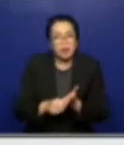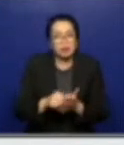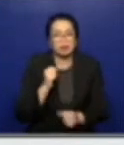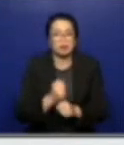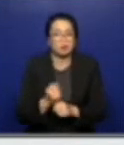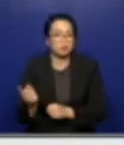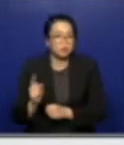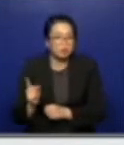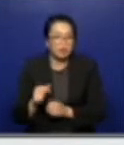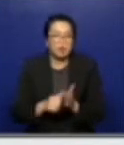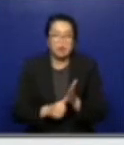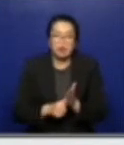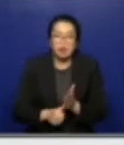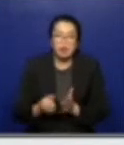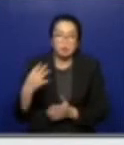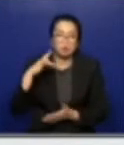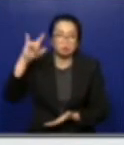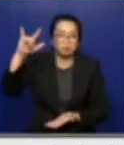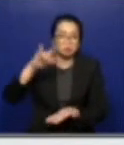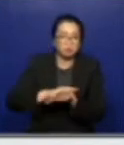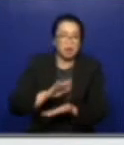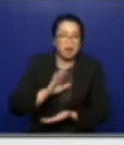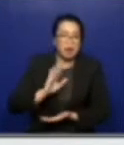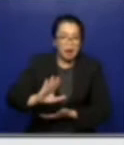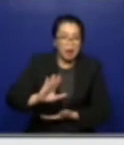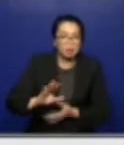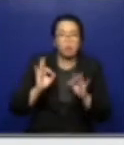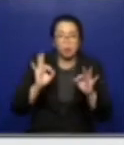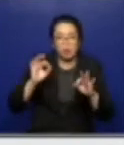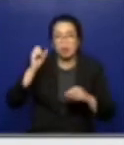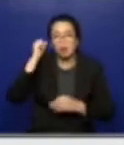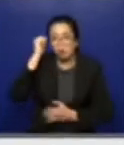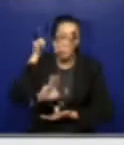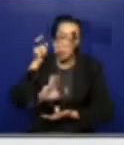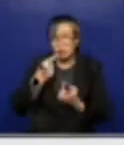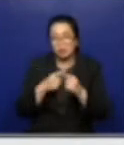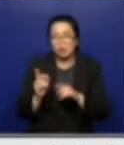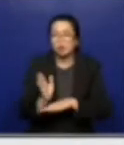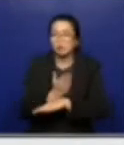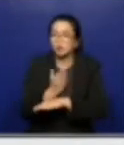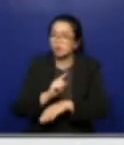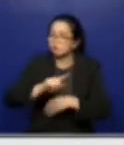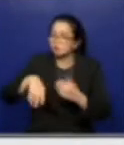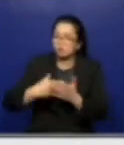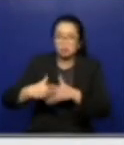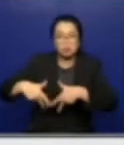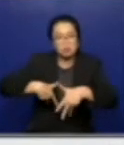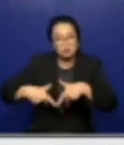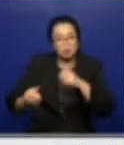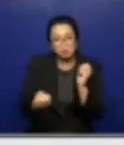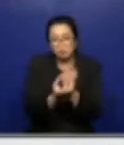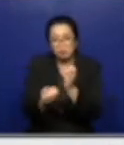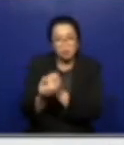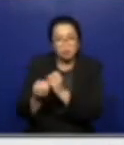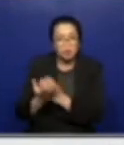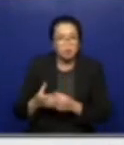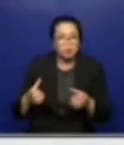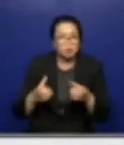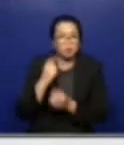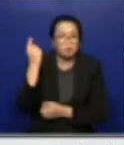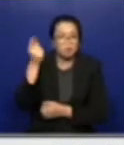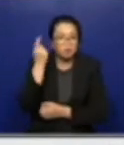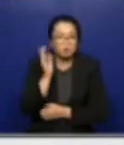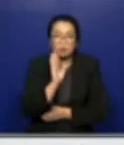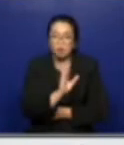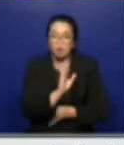แก้ไขยังไงท่านปิดน่านฟ้าเพื่อไม่ให้เชื้อโรคเข้าโอเคแต่ว่าธุรกิจต่างๆประชาชนที่ได้รับผลกระทบจากการกระทำของ